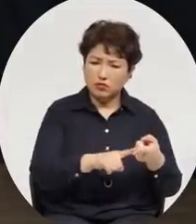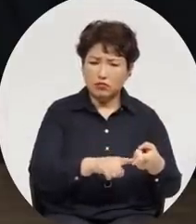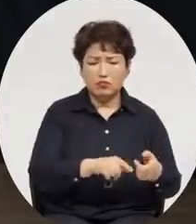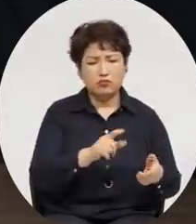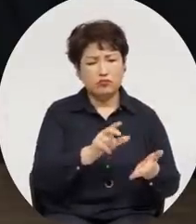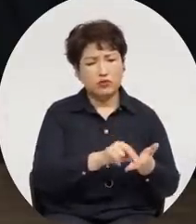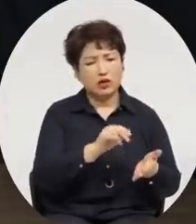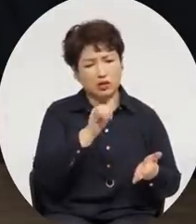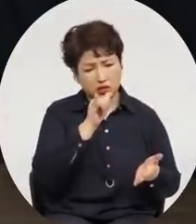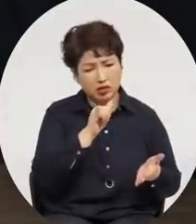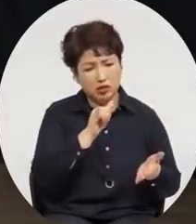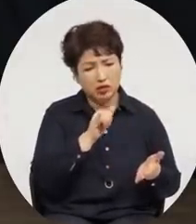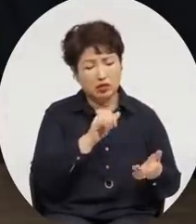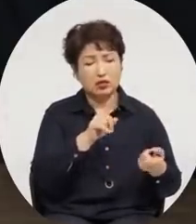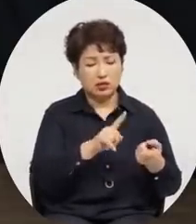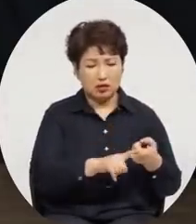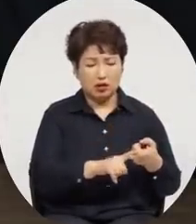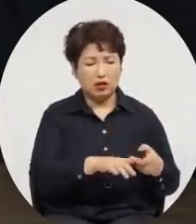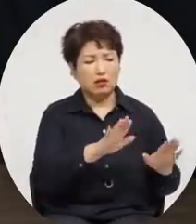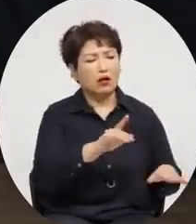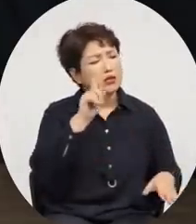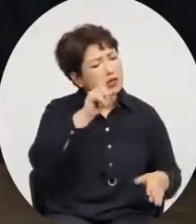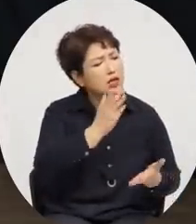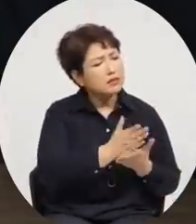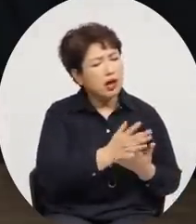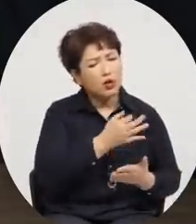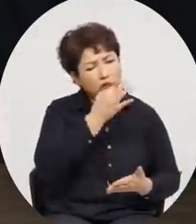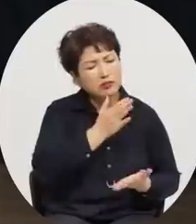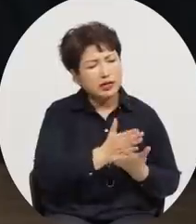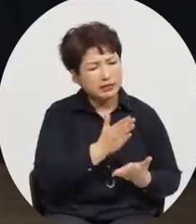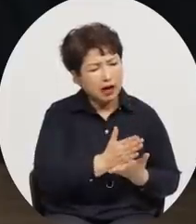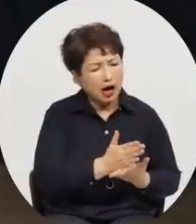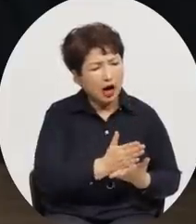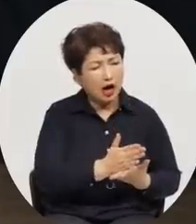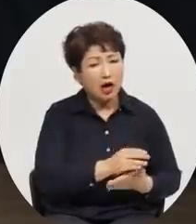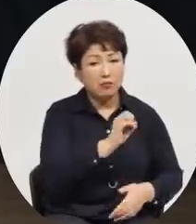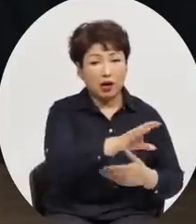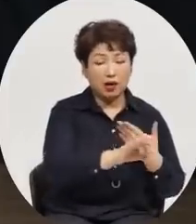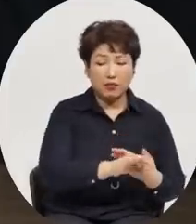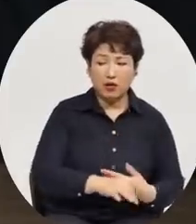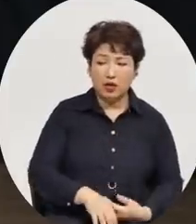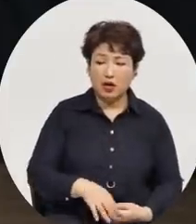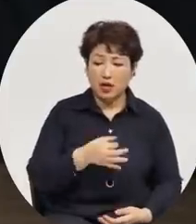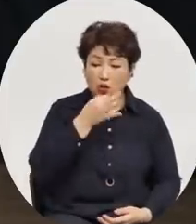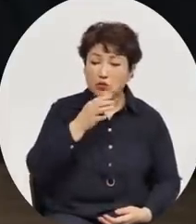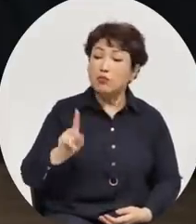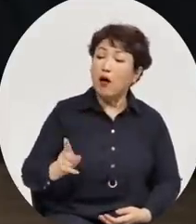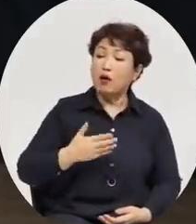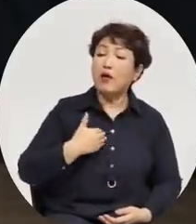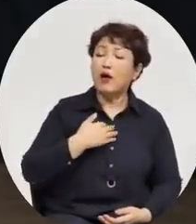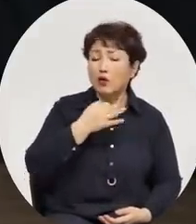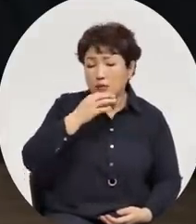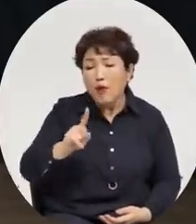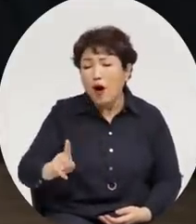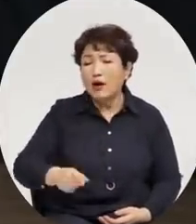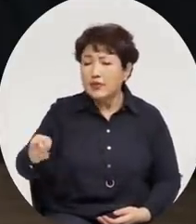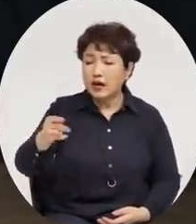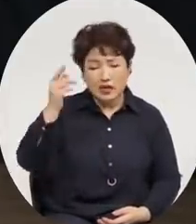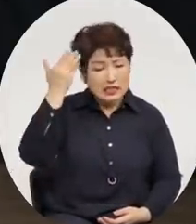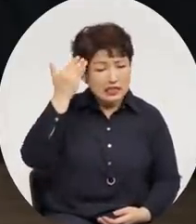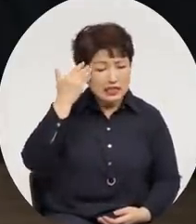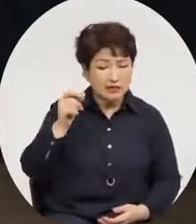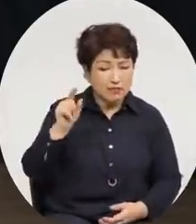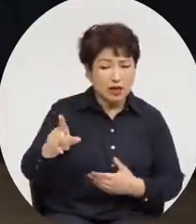내려놓으면 오빠 마음이 편해질 것 같아, 라고 말했는데, 자기가 언제 욕심을 냈냐면서, 그렇게 부동산에 잘하면 네가 혼자 다 해,